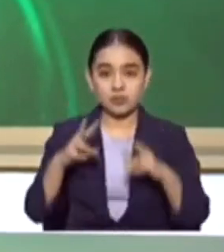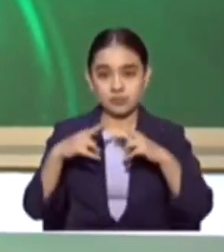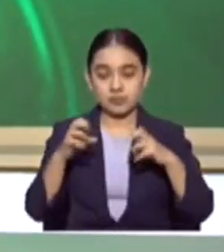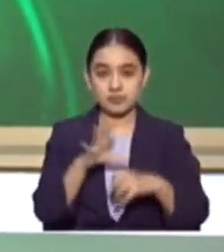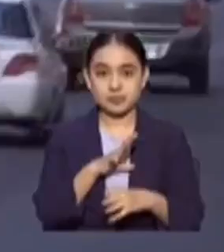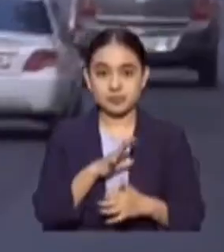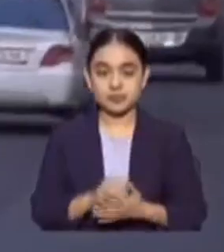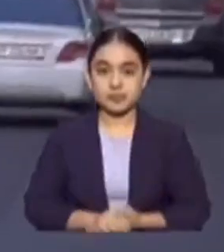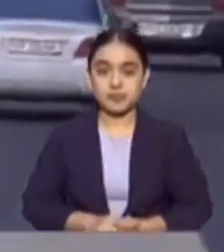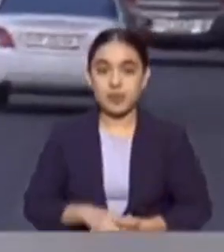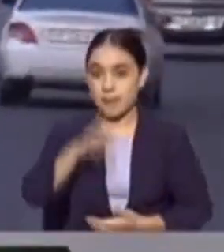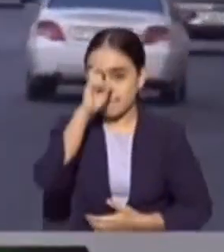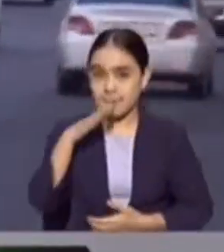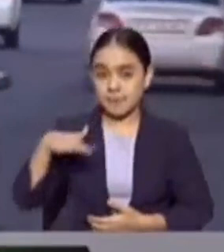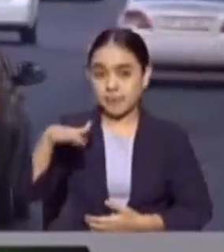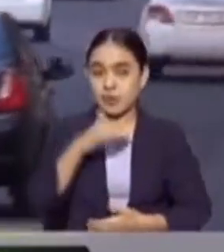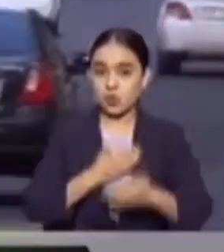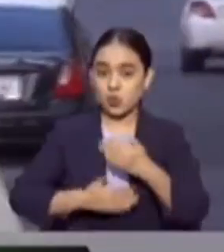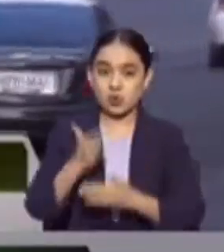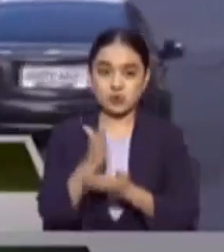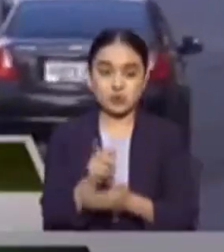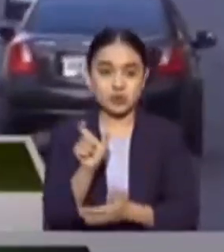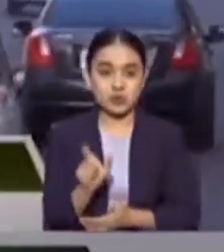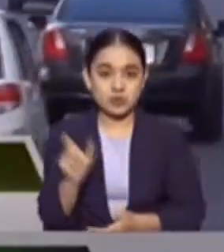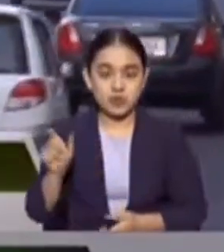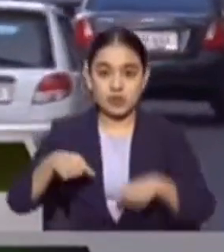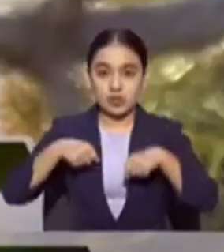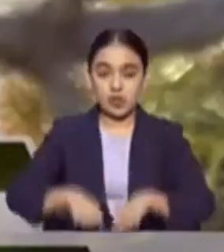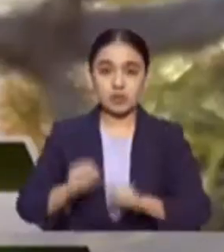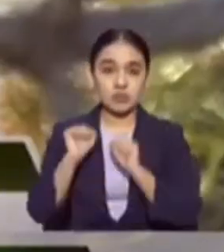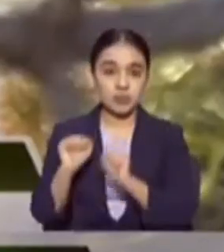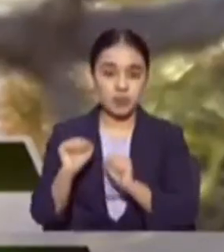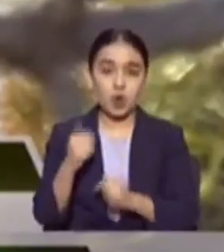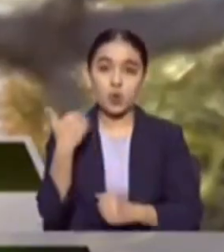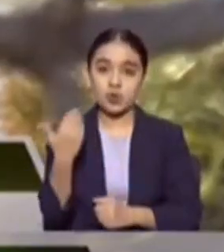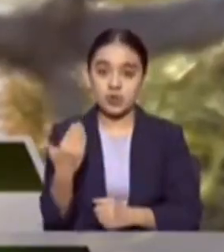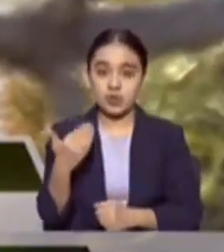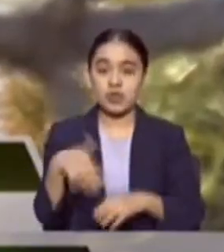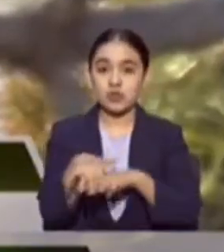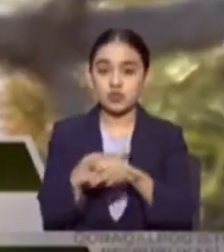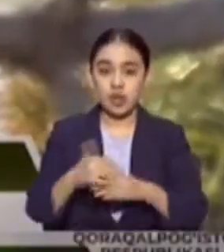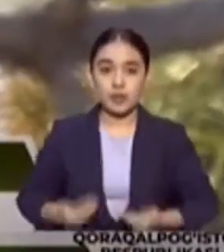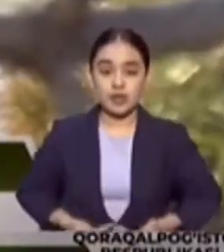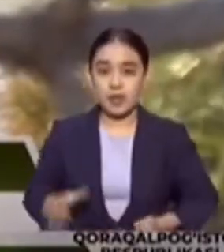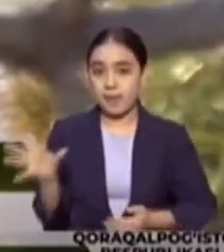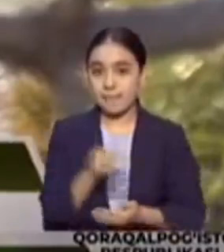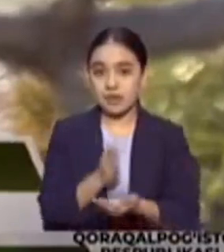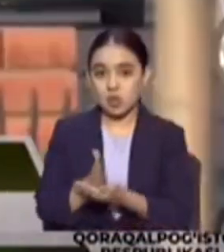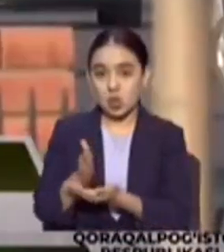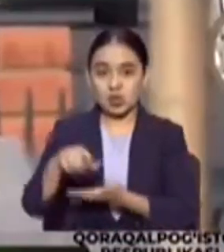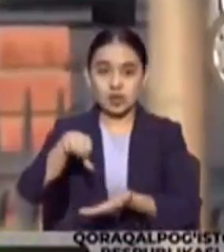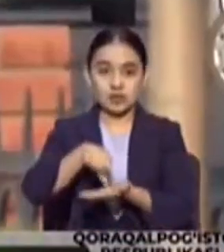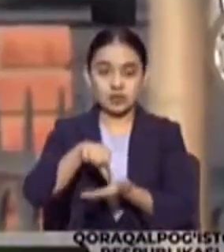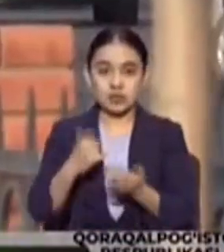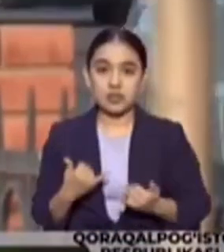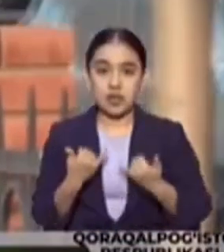chiqildi. Mamlakatimizda nogironligi bo'lgan shaxslarning huquqlarini himoya qilish, ularni jamiyat hayotining barcha sohalarida ishtirok